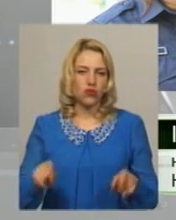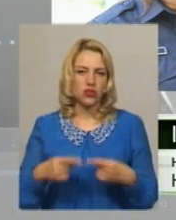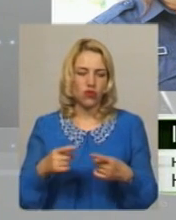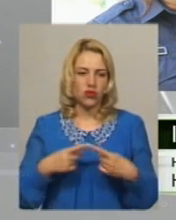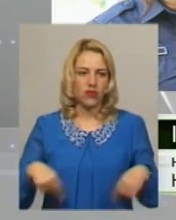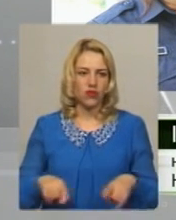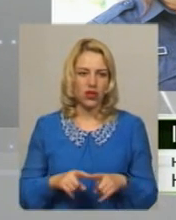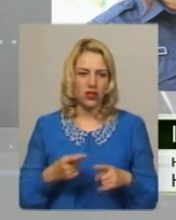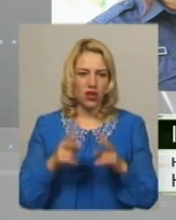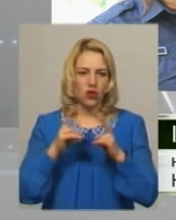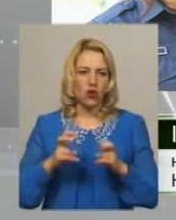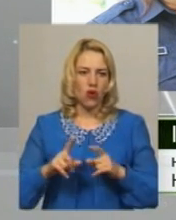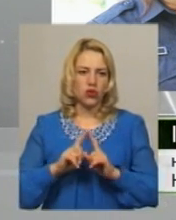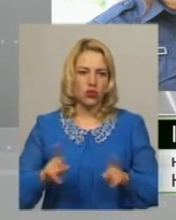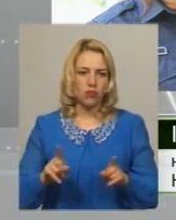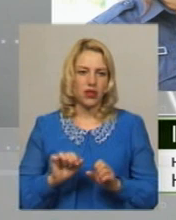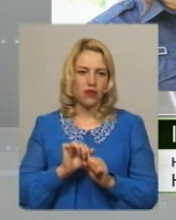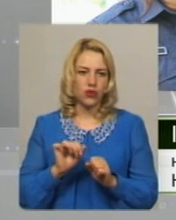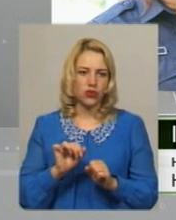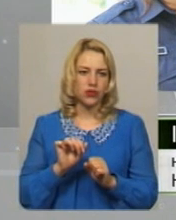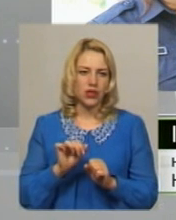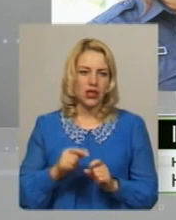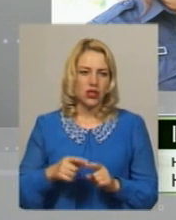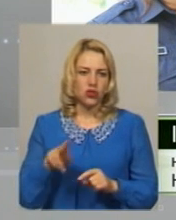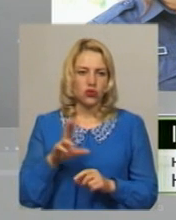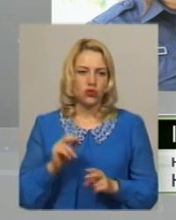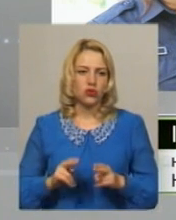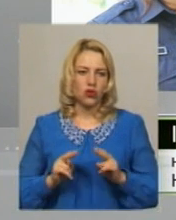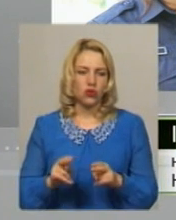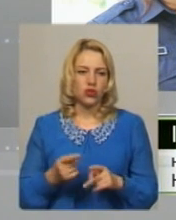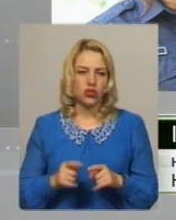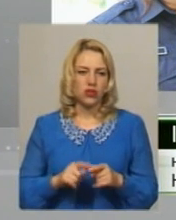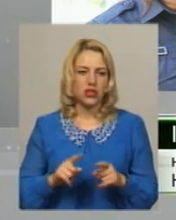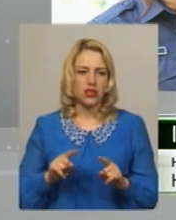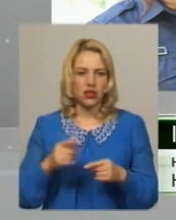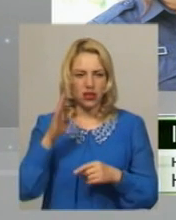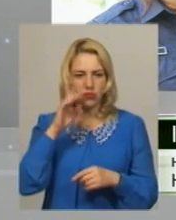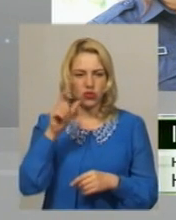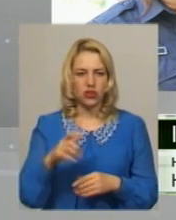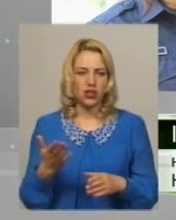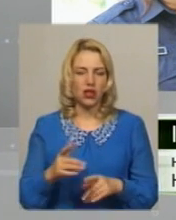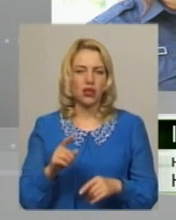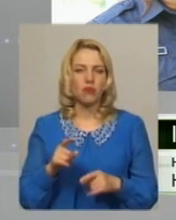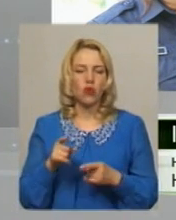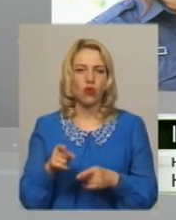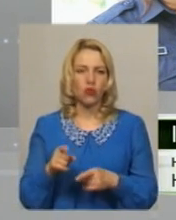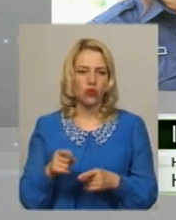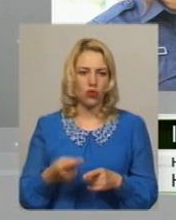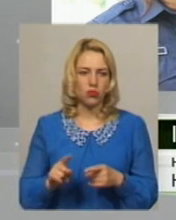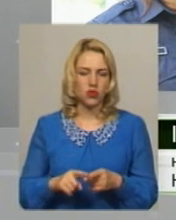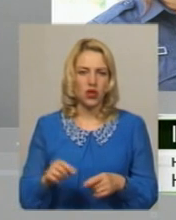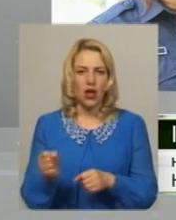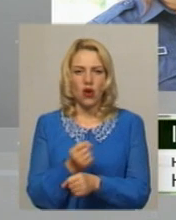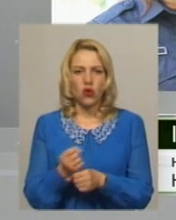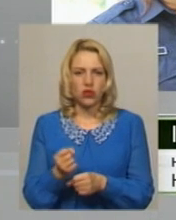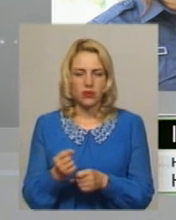розслідування особливих злочинів слідчого управління ГУНП в Хмельницькій області затримали зловмисника, який, погрожуючи фізичною розправою,